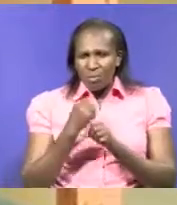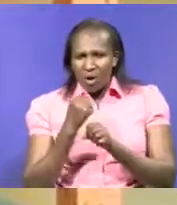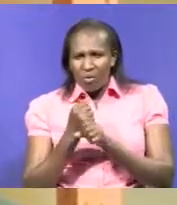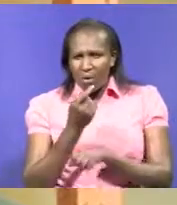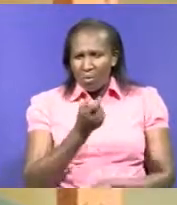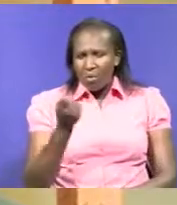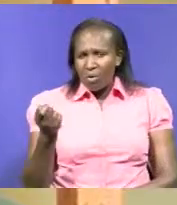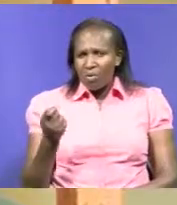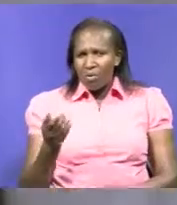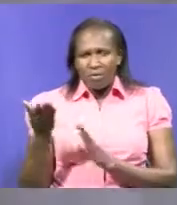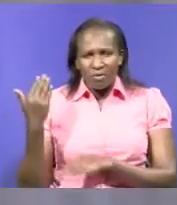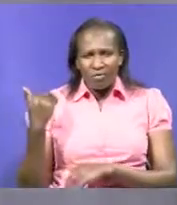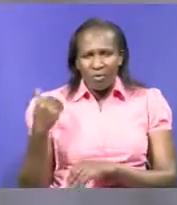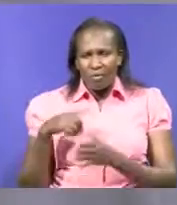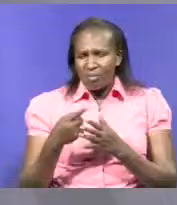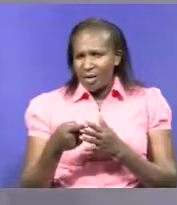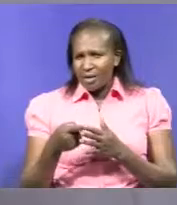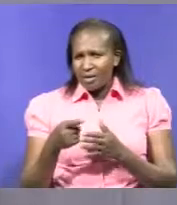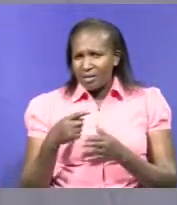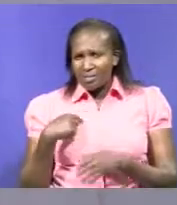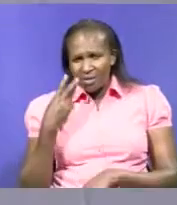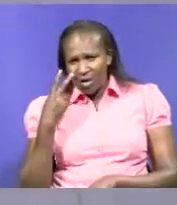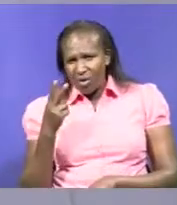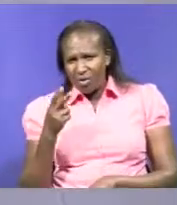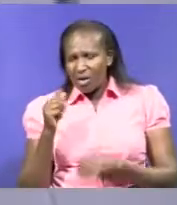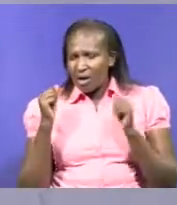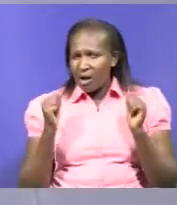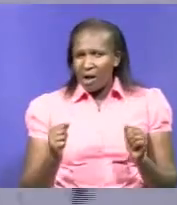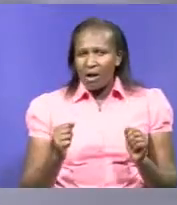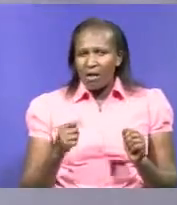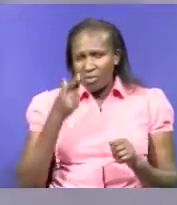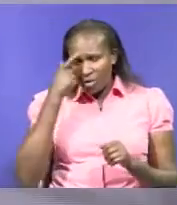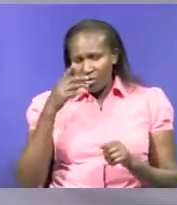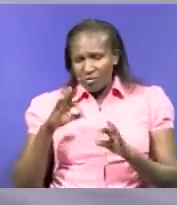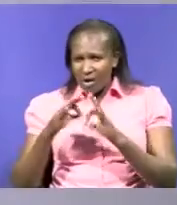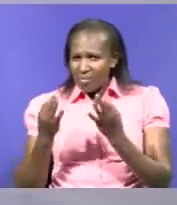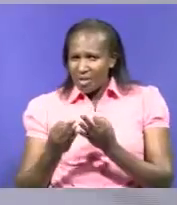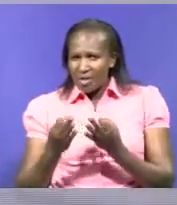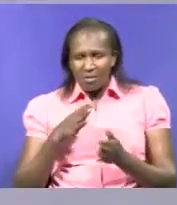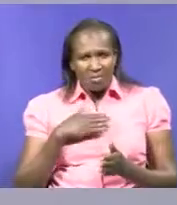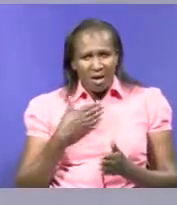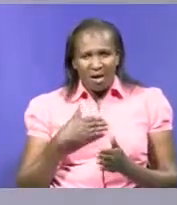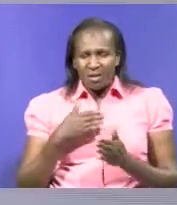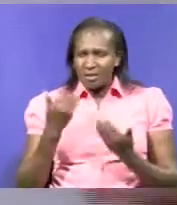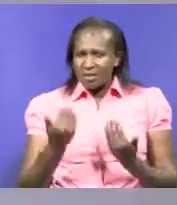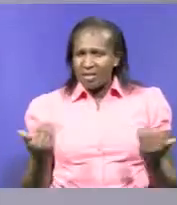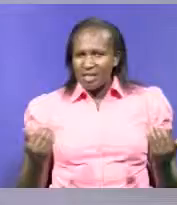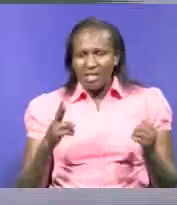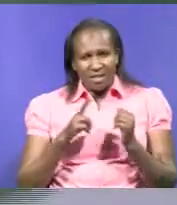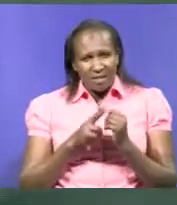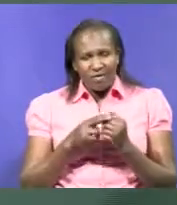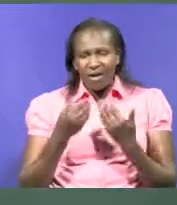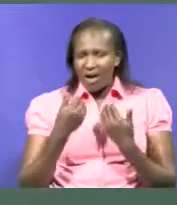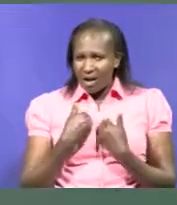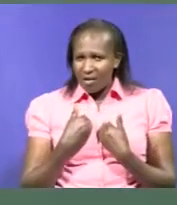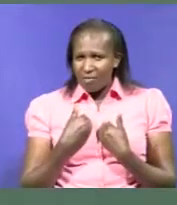nikienda, nikaona haitaniwezesha kulingana na familia yenye niko nayo. Niko na watoto saba